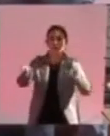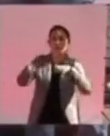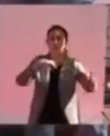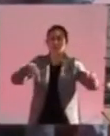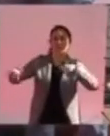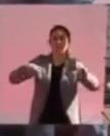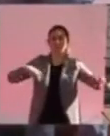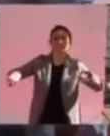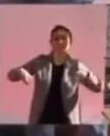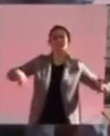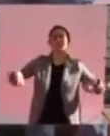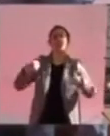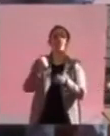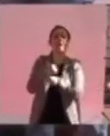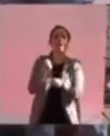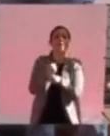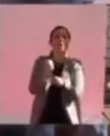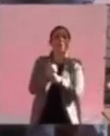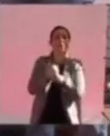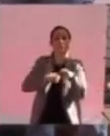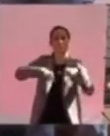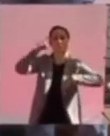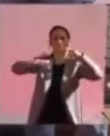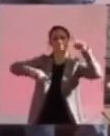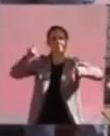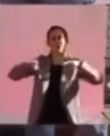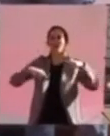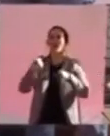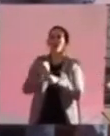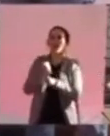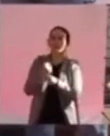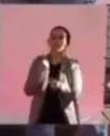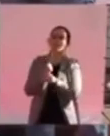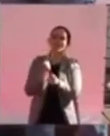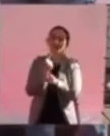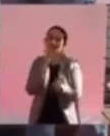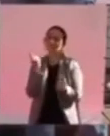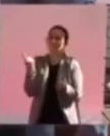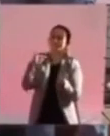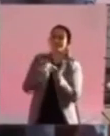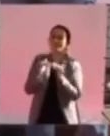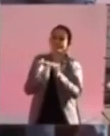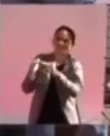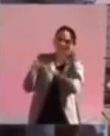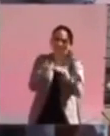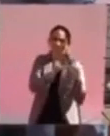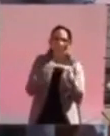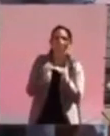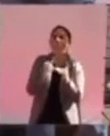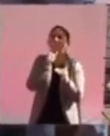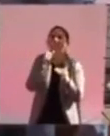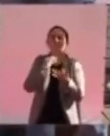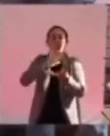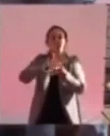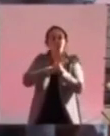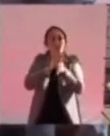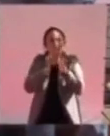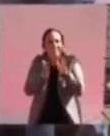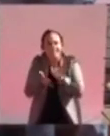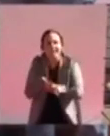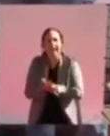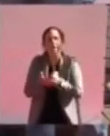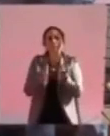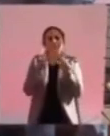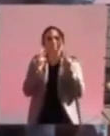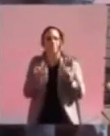un lavoro che va ricomposto sia dal punto di vista delle tutele sceglierà contrattuale sia dal punto di vista dei